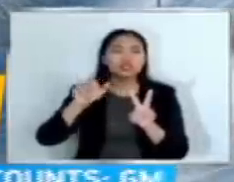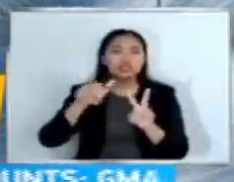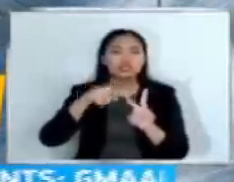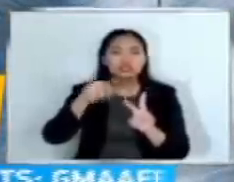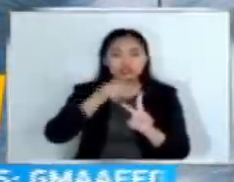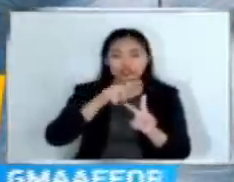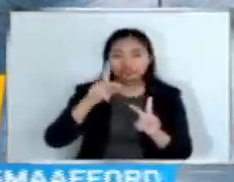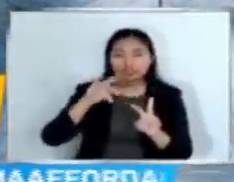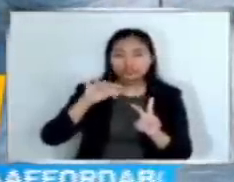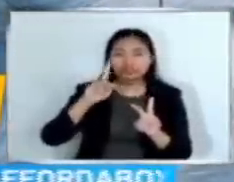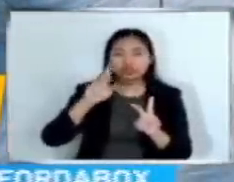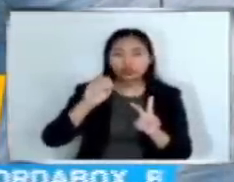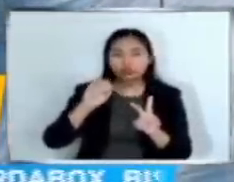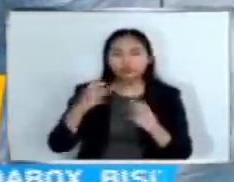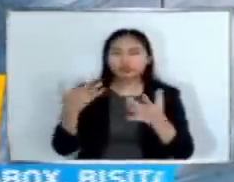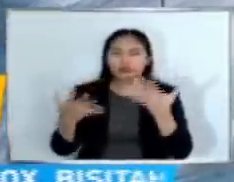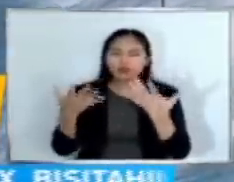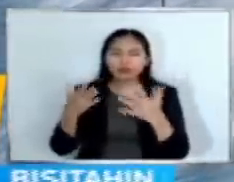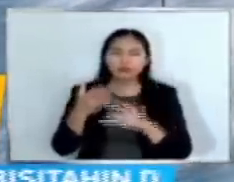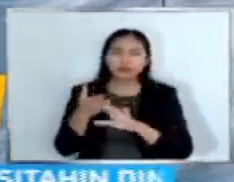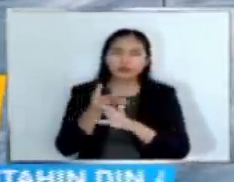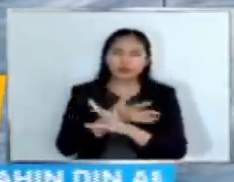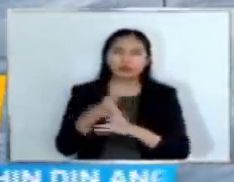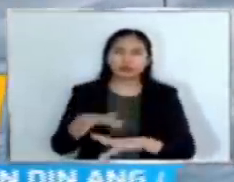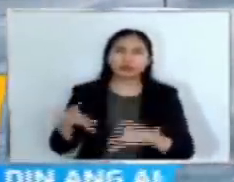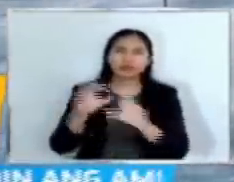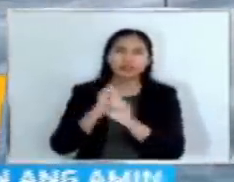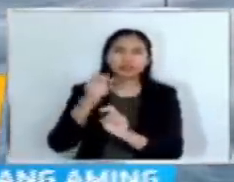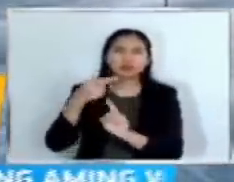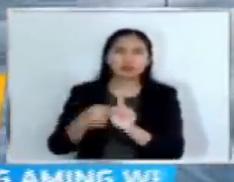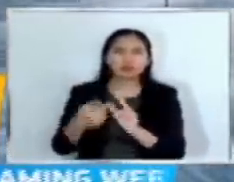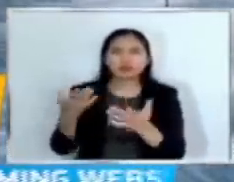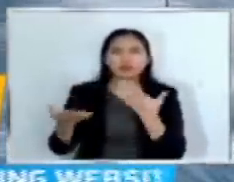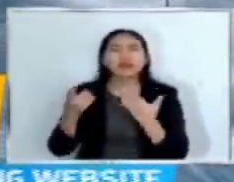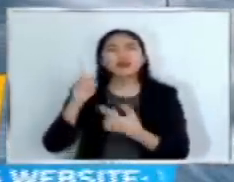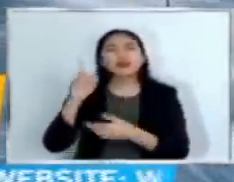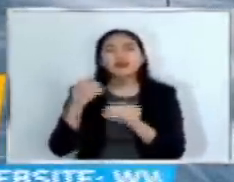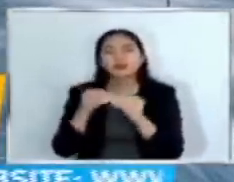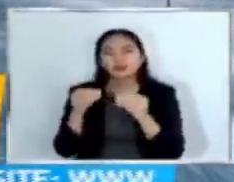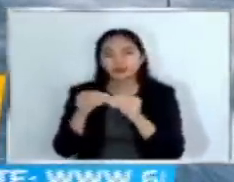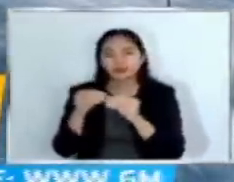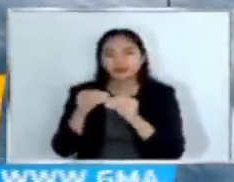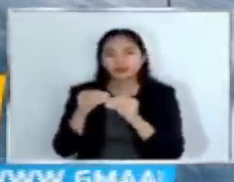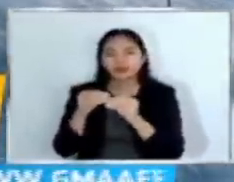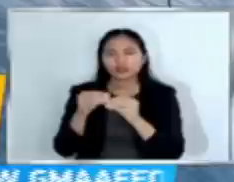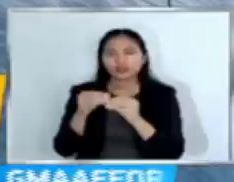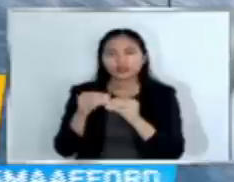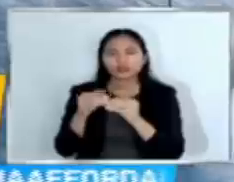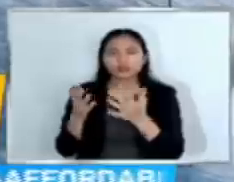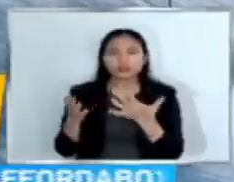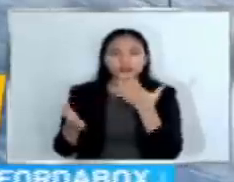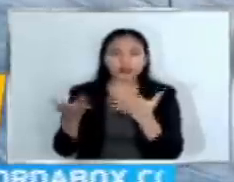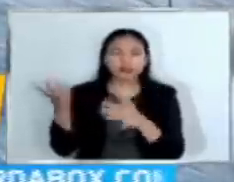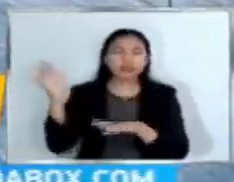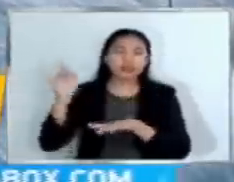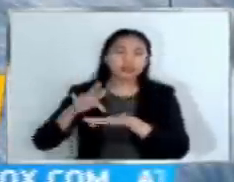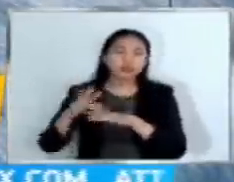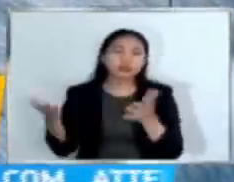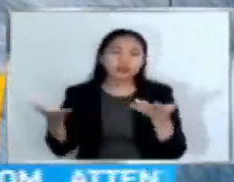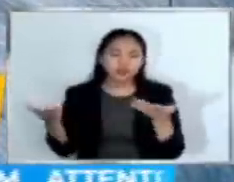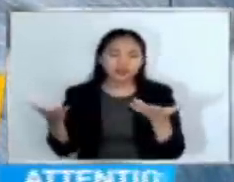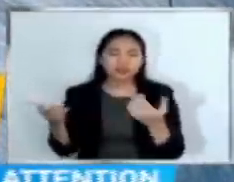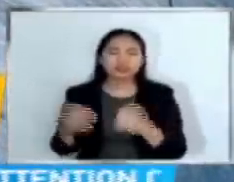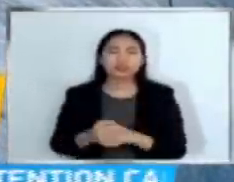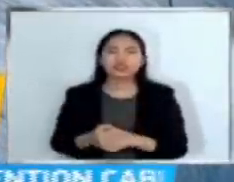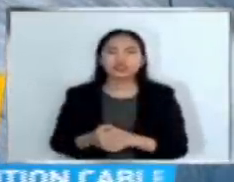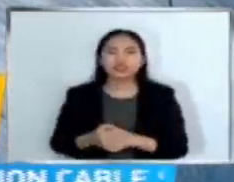po, inaasahan natin may isa pa tayong bagyo na pwedeng mamonitor. Either mag-landfall, pumilos ng malapit sa kalupa na ating bansa, or